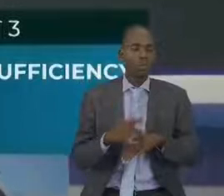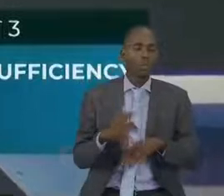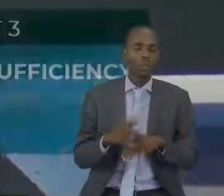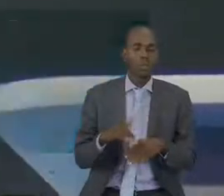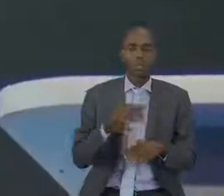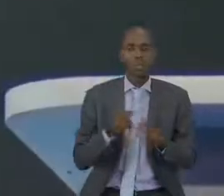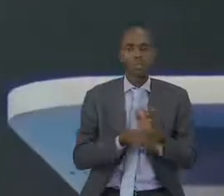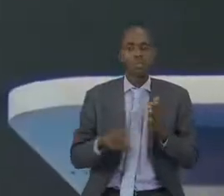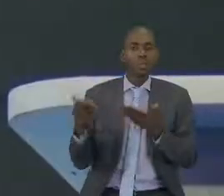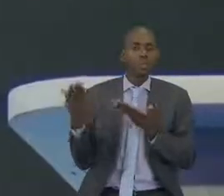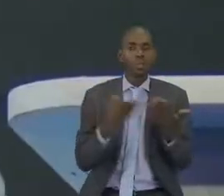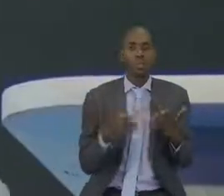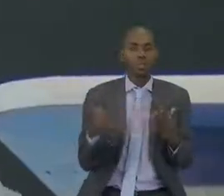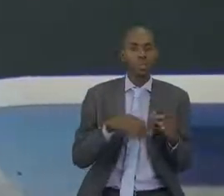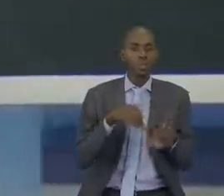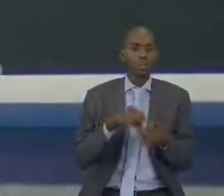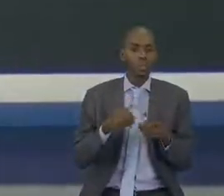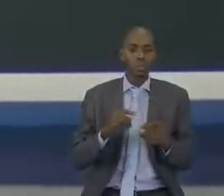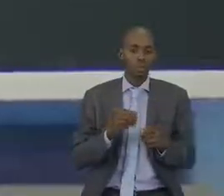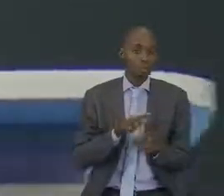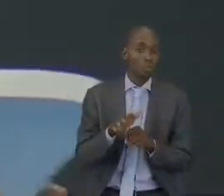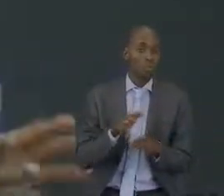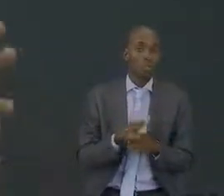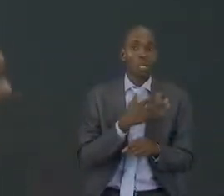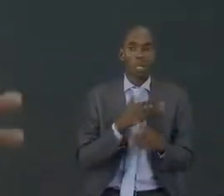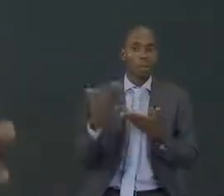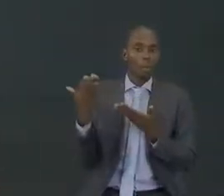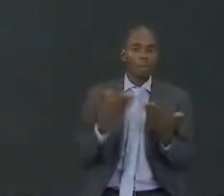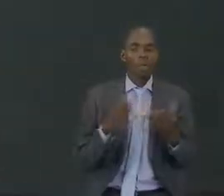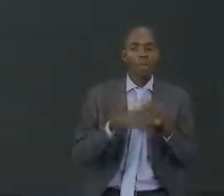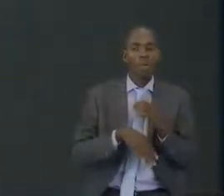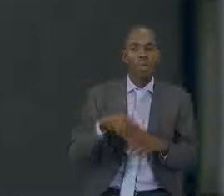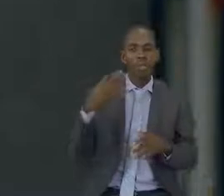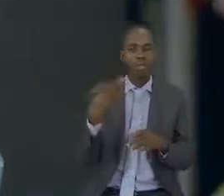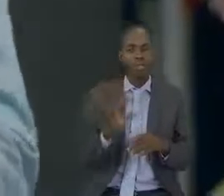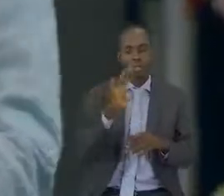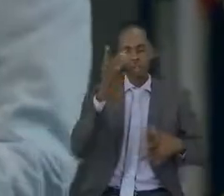il t'amène, il te sort de manquement dans la suffisance, il te sort de ta maladie,